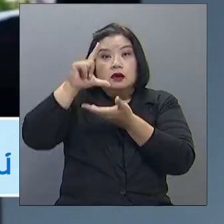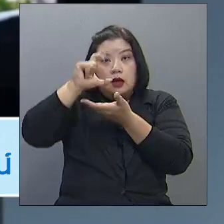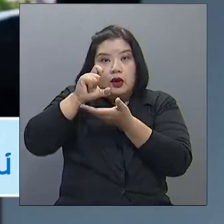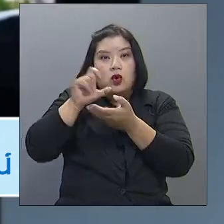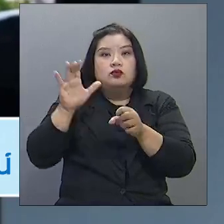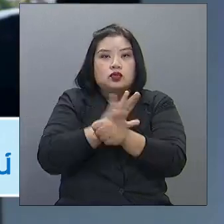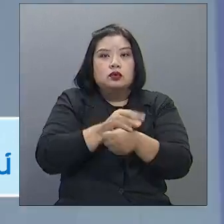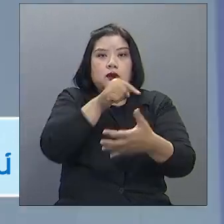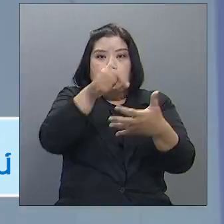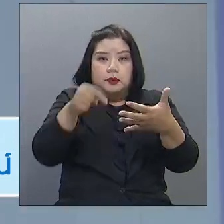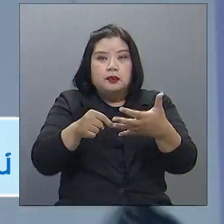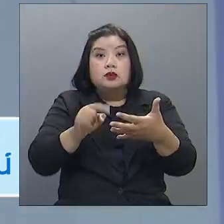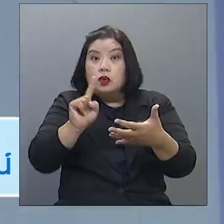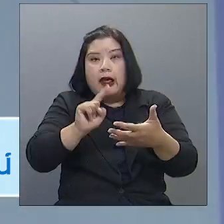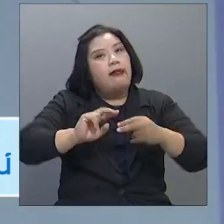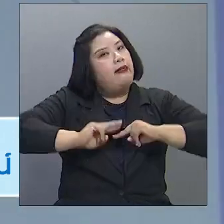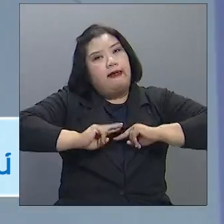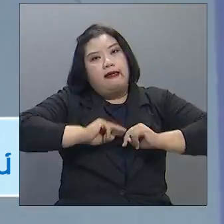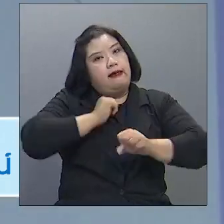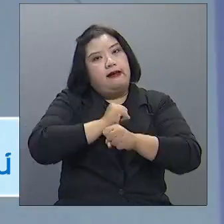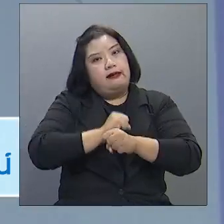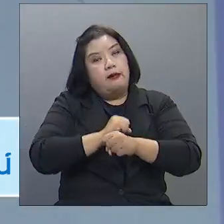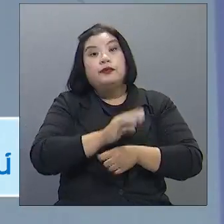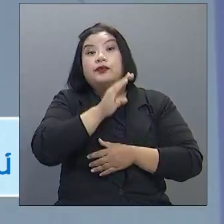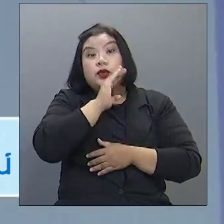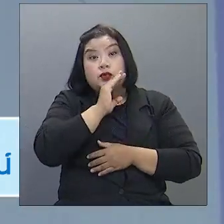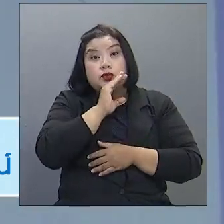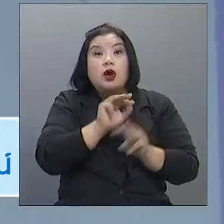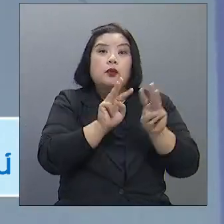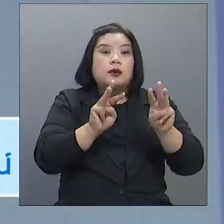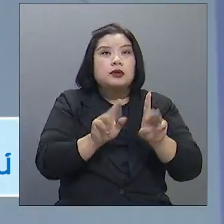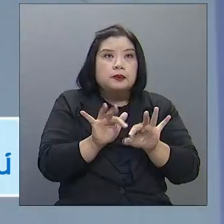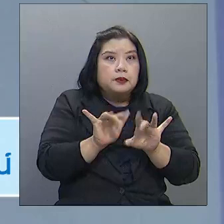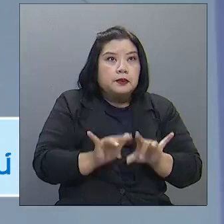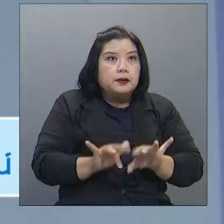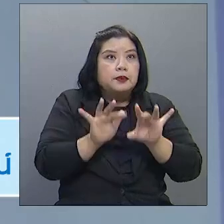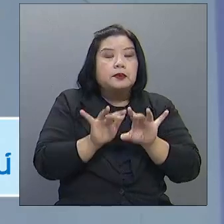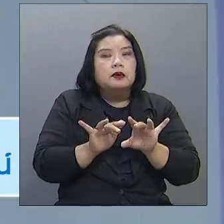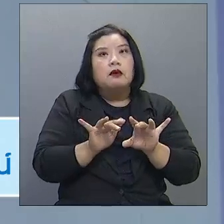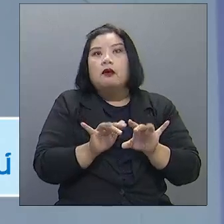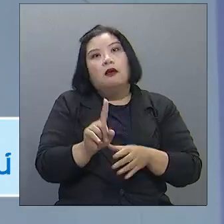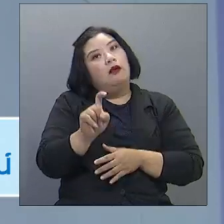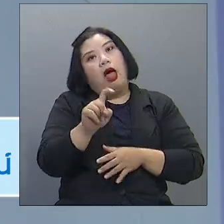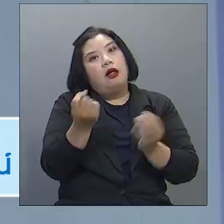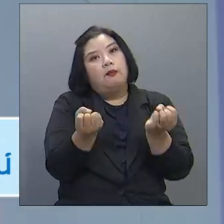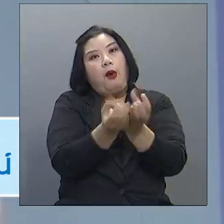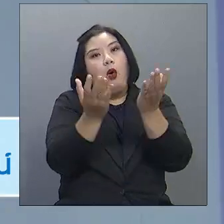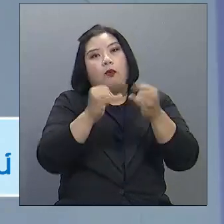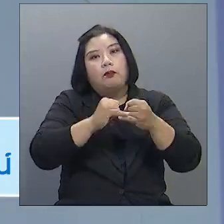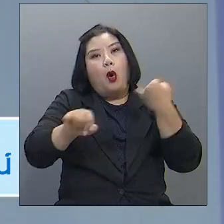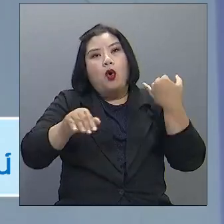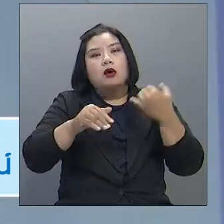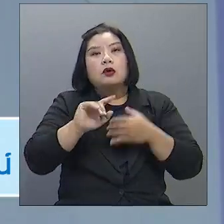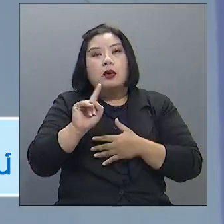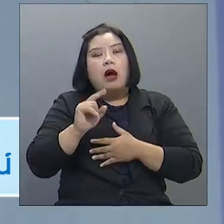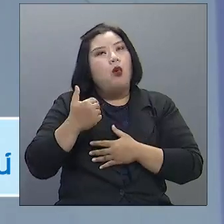อนุญาขับรถเท่านั้นด้วยตเองทั้งหมดครัถ้าทำออนไน์ ชะมยพรวาเซอร์เวอ์ต้องลมแๆเพาะว่